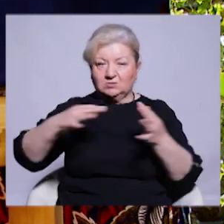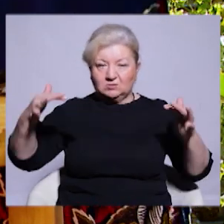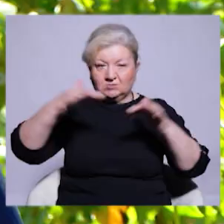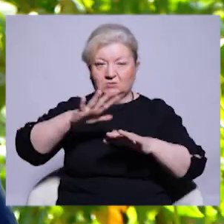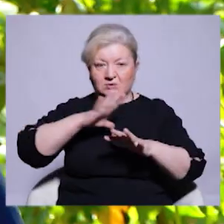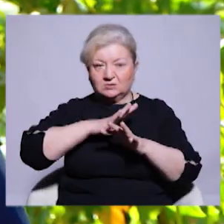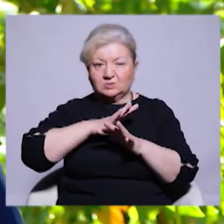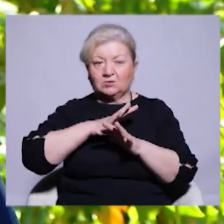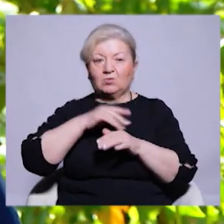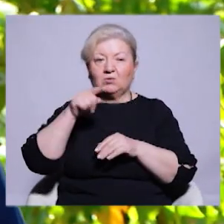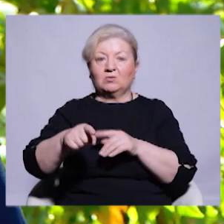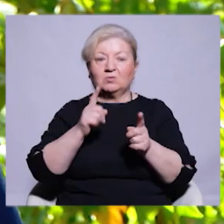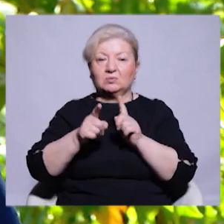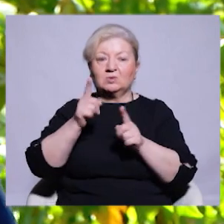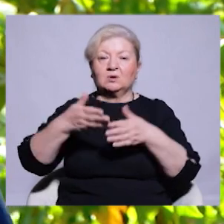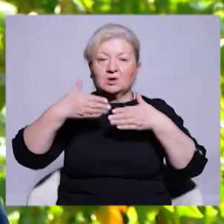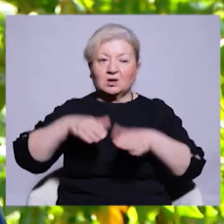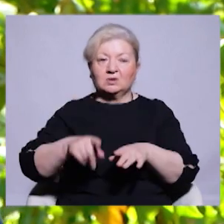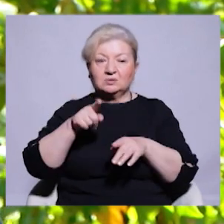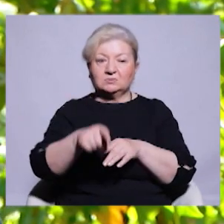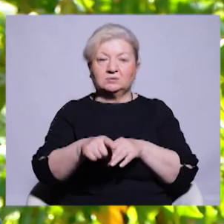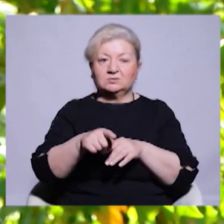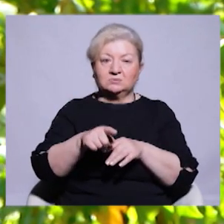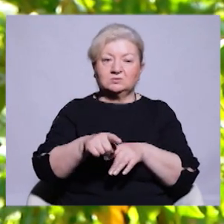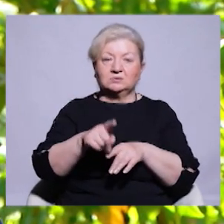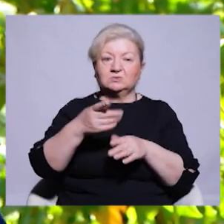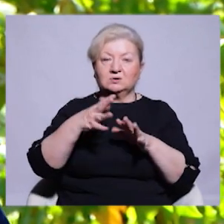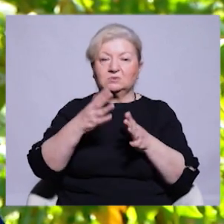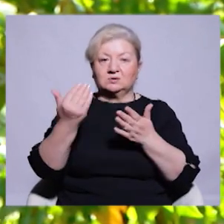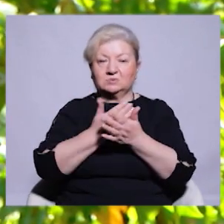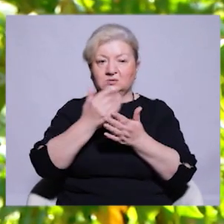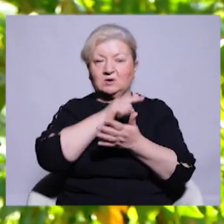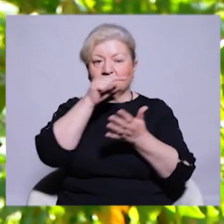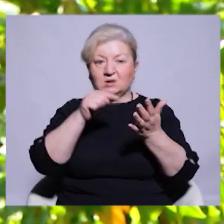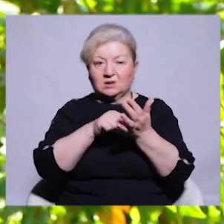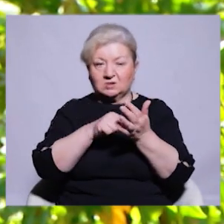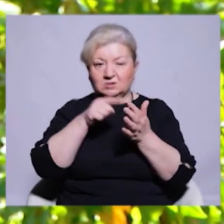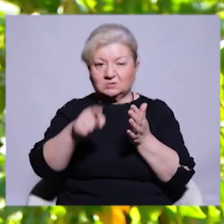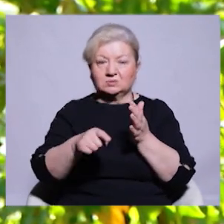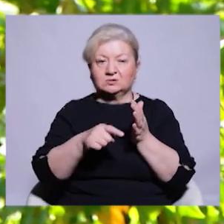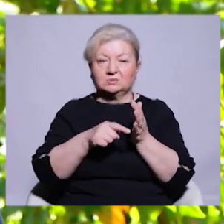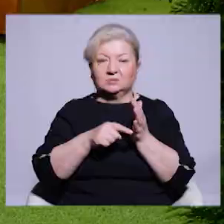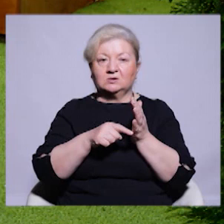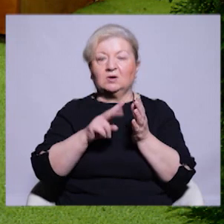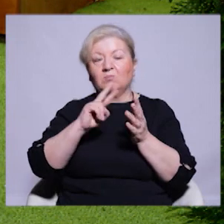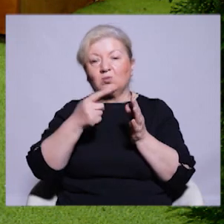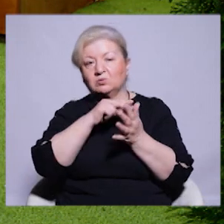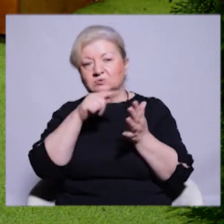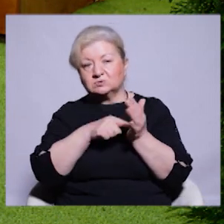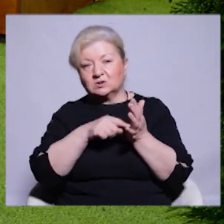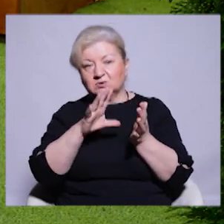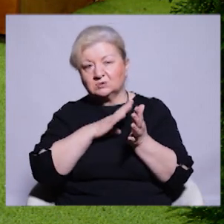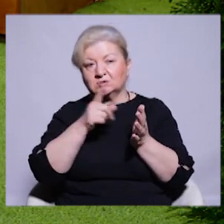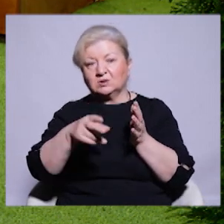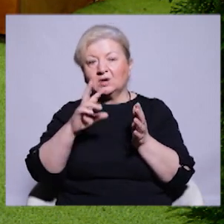იყო ფაქტობრივად და აქ გადაწყდა, რომ ავტოკეფალიის საკითხი დააყენა ვახტანგმა პირველ რიგში და მეორე საკითხი